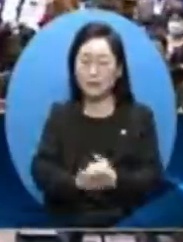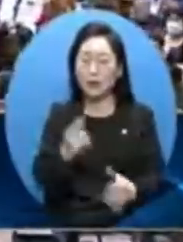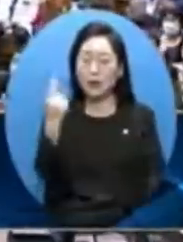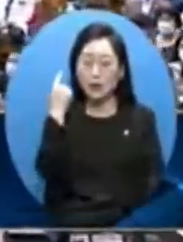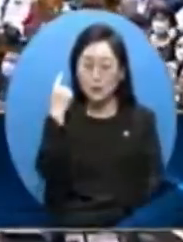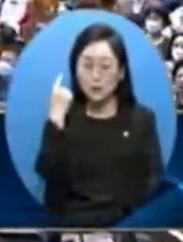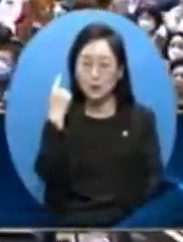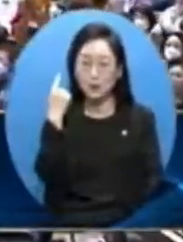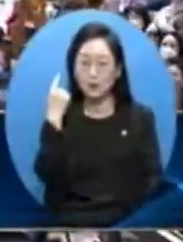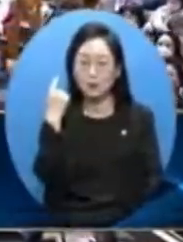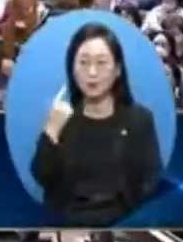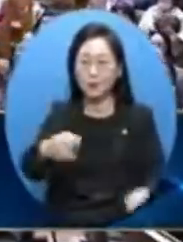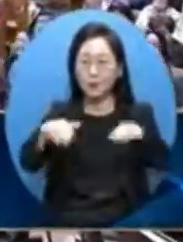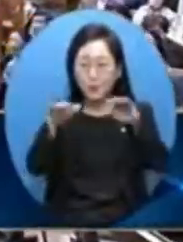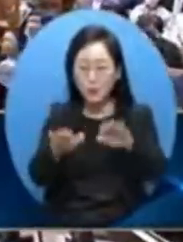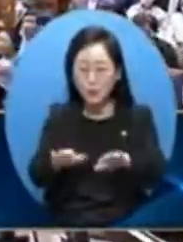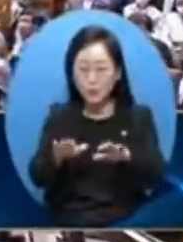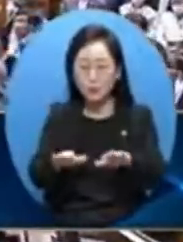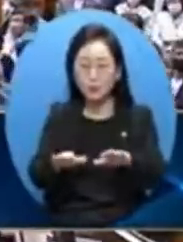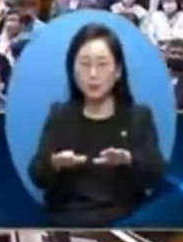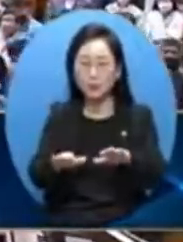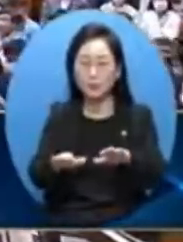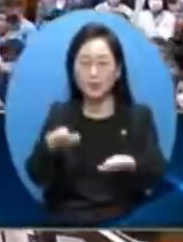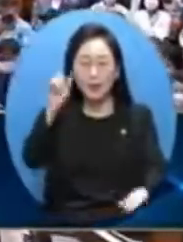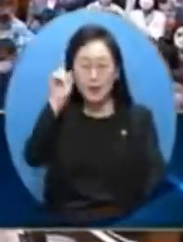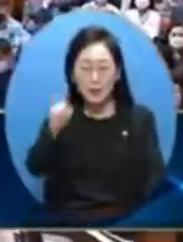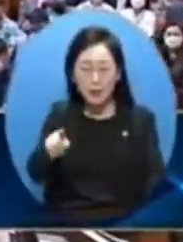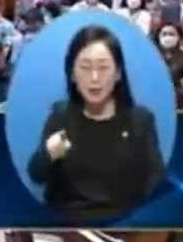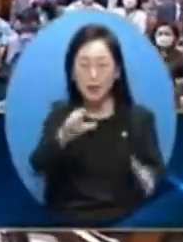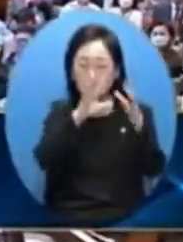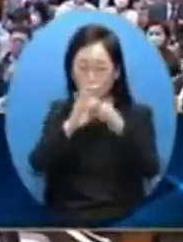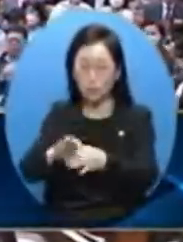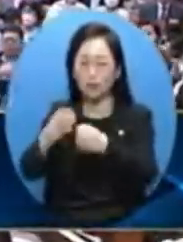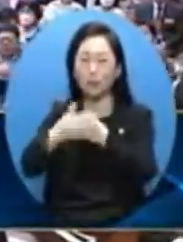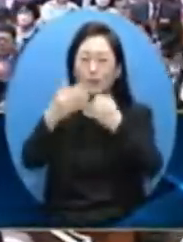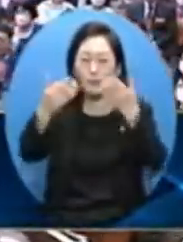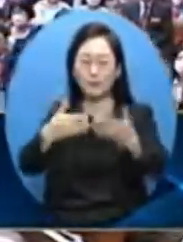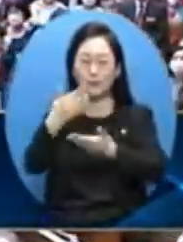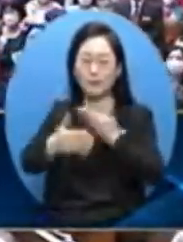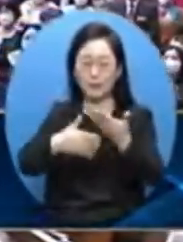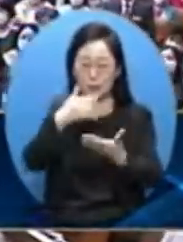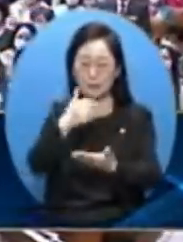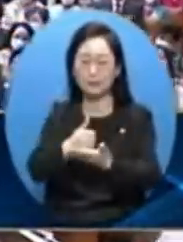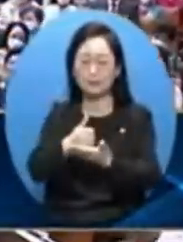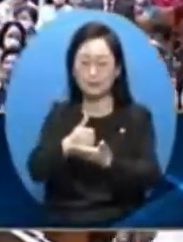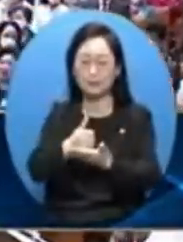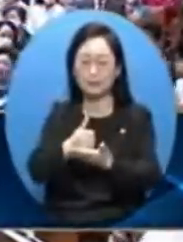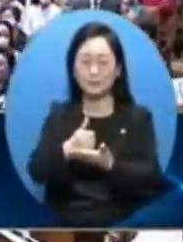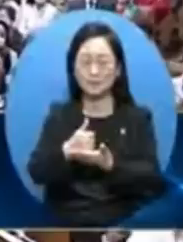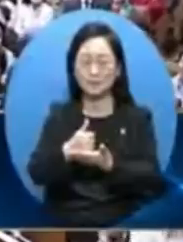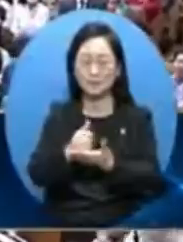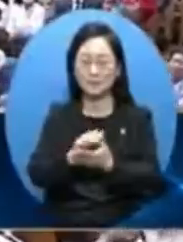어제도 오늘도 내일도 도우신 하나님.